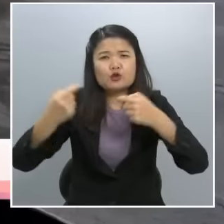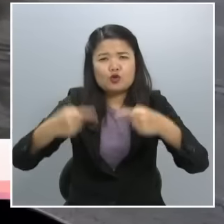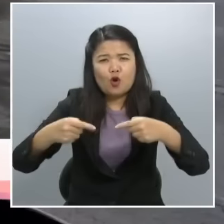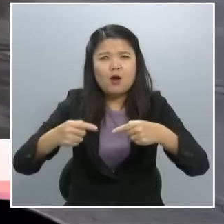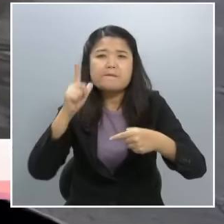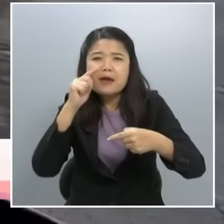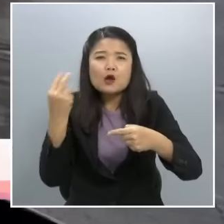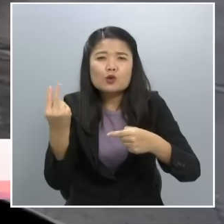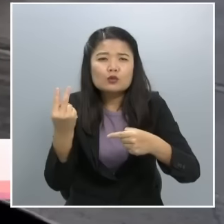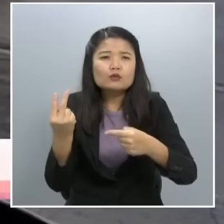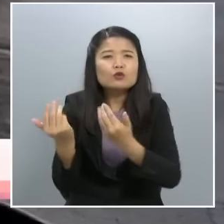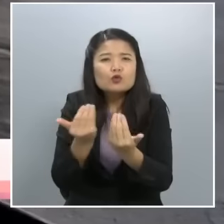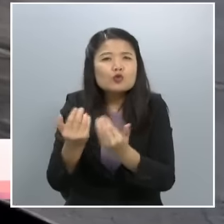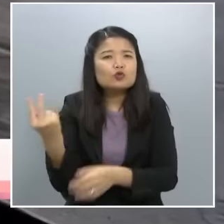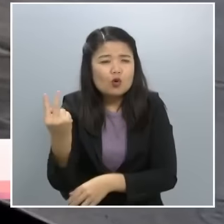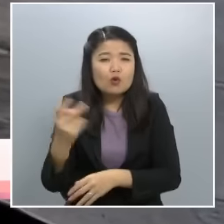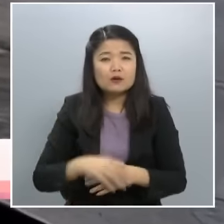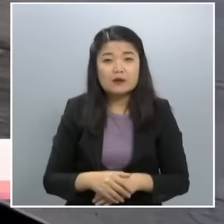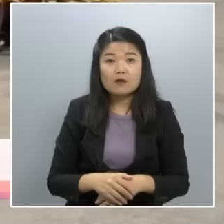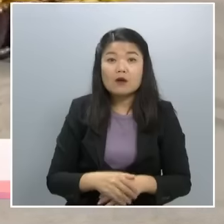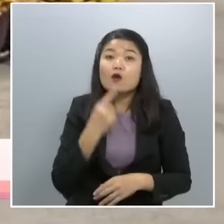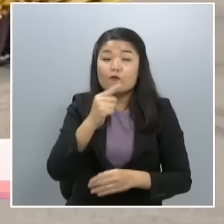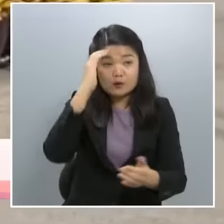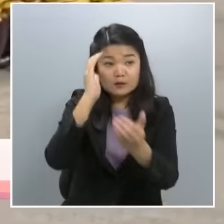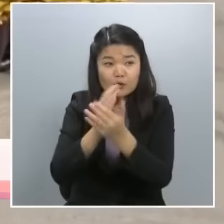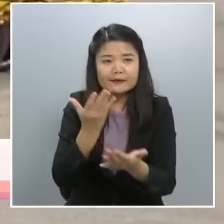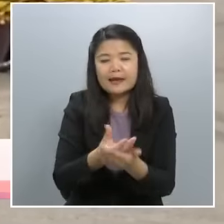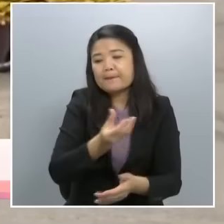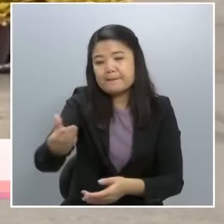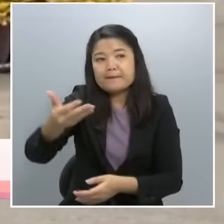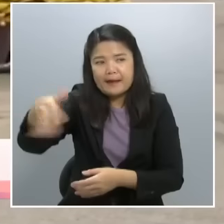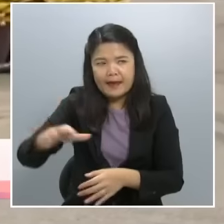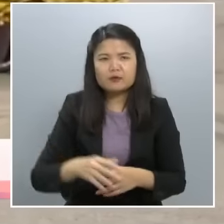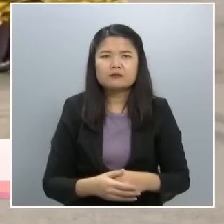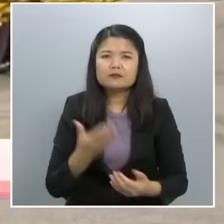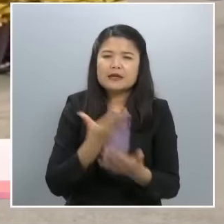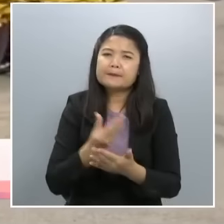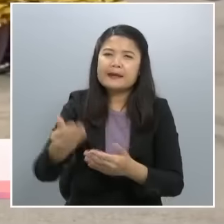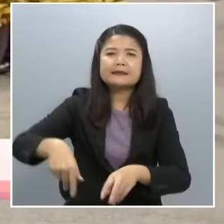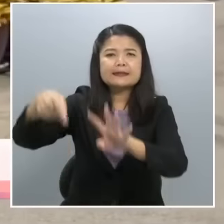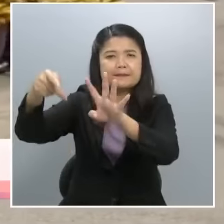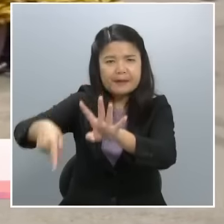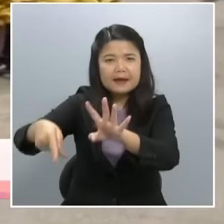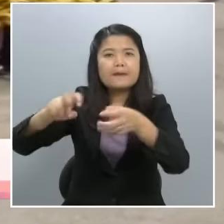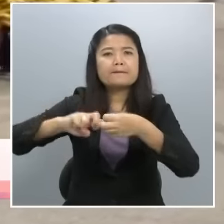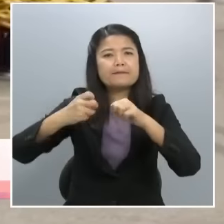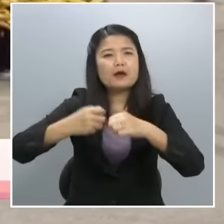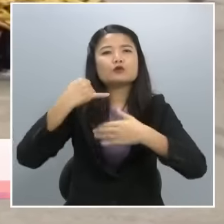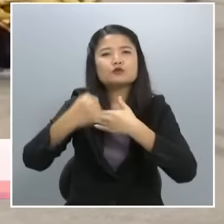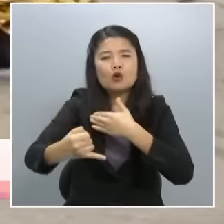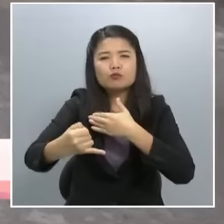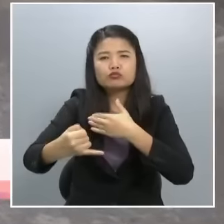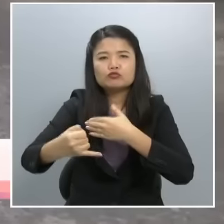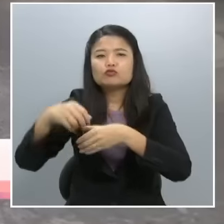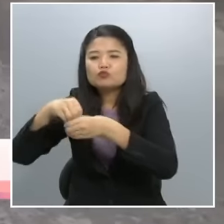ลังจากที่เขาไปแจ้งความสามีก็ชดใช้ค่าเสียหายกับครอบครัวนี้ชดใช้ไป 4,000 บาทแล้วเรื่องก็จบไปต่างคนต่าง